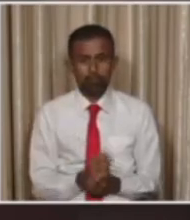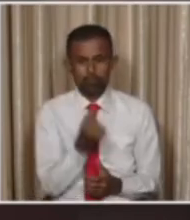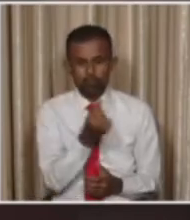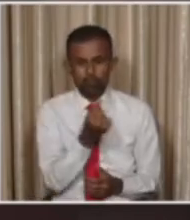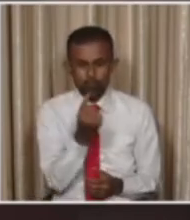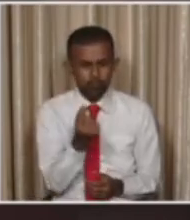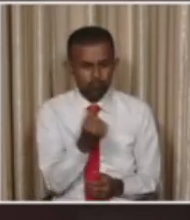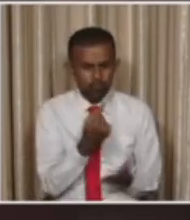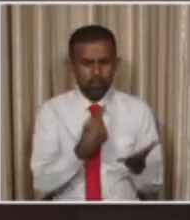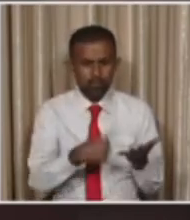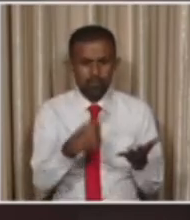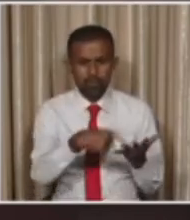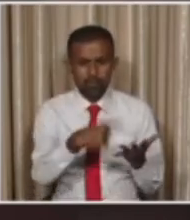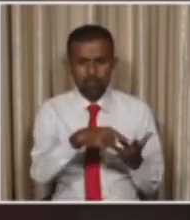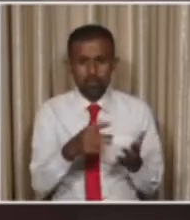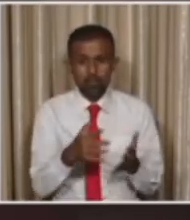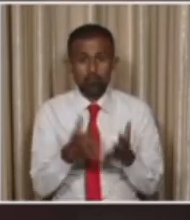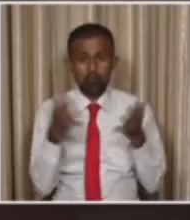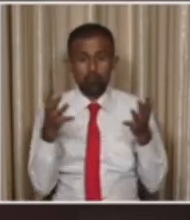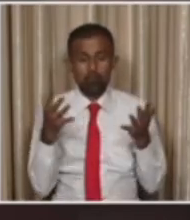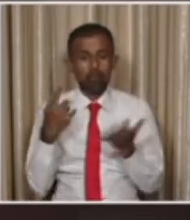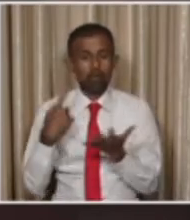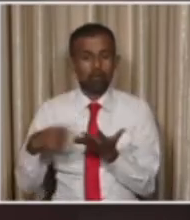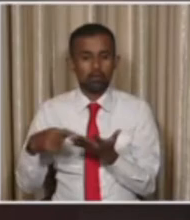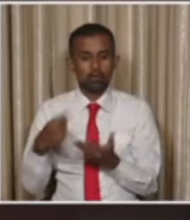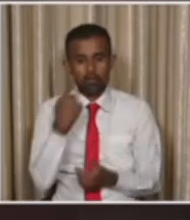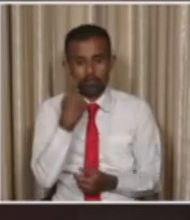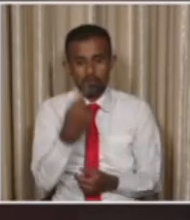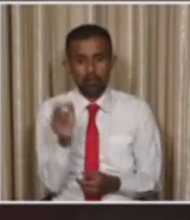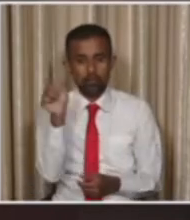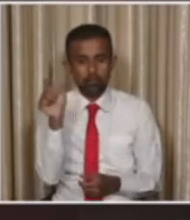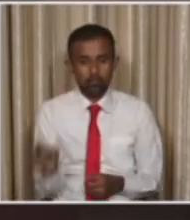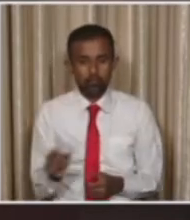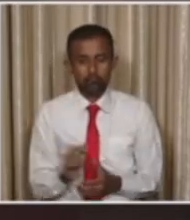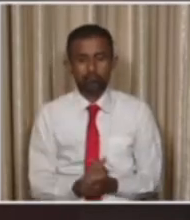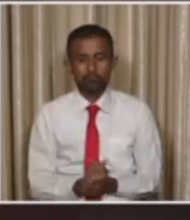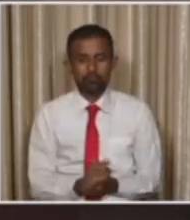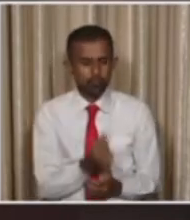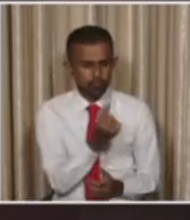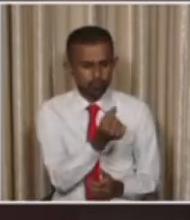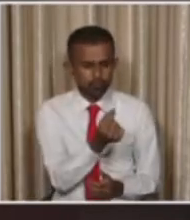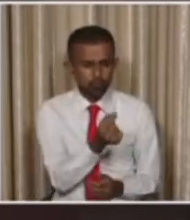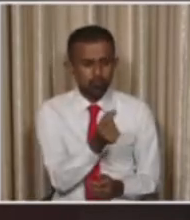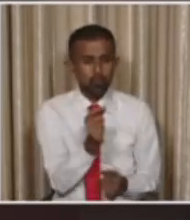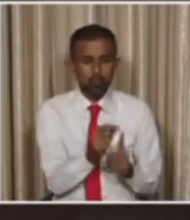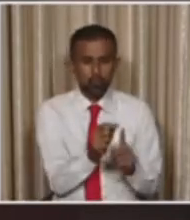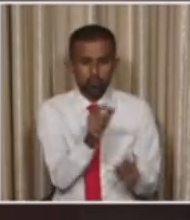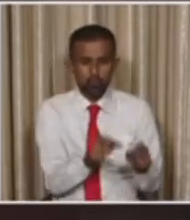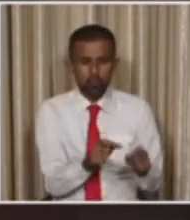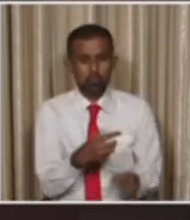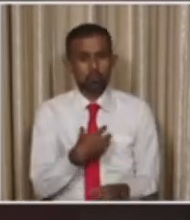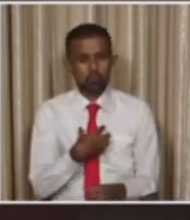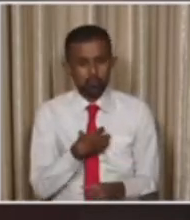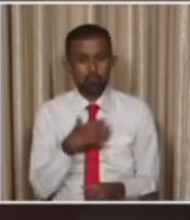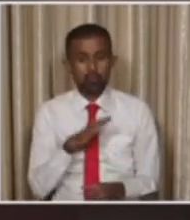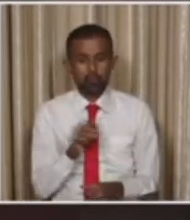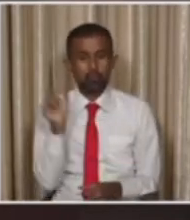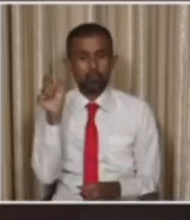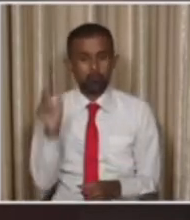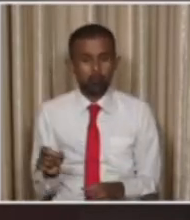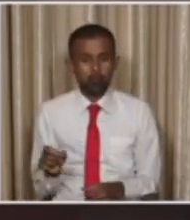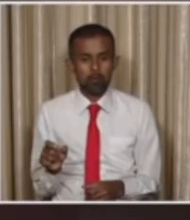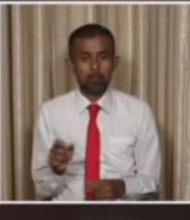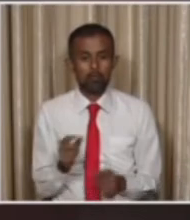පුංචි දේ තුළ මහා මහිම දකින මිනිසා, පුංචි මිනිස්සුන් ගැන කැක්කුමක් තියෙන මිනිසා,